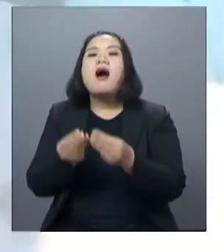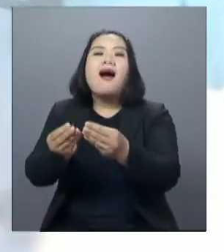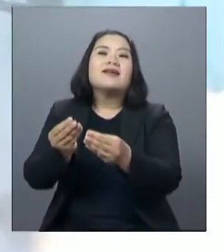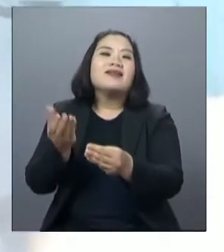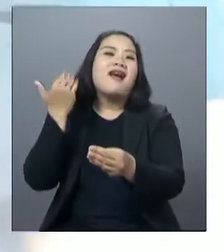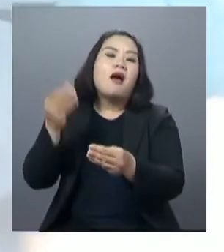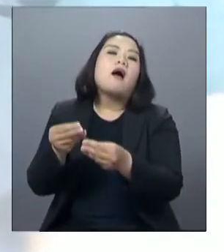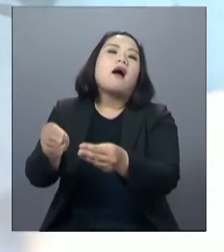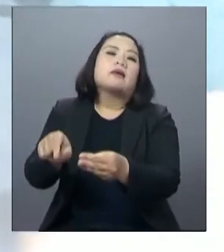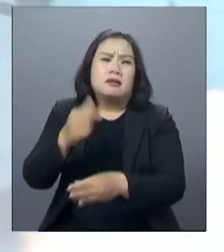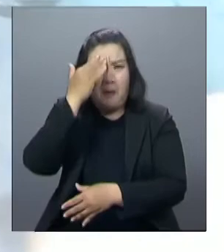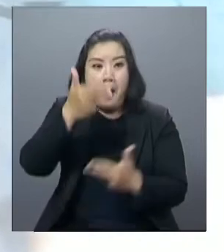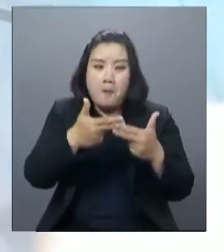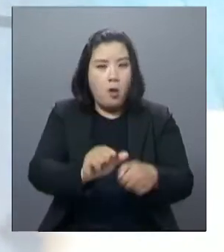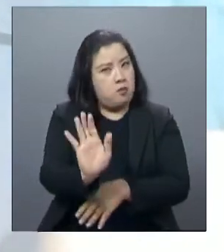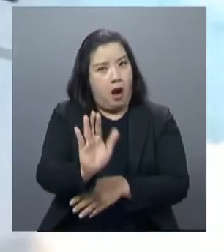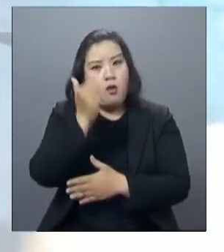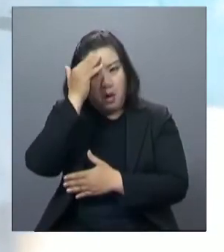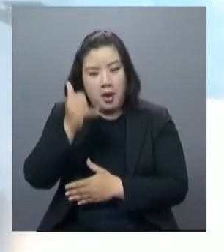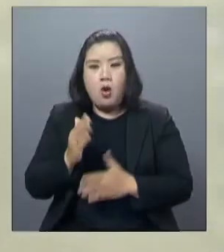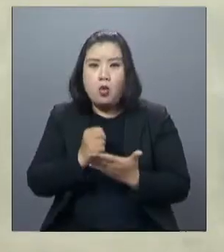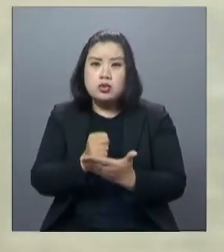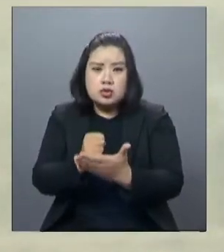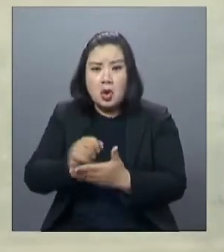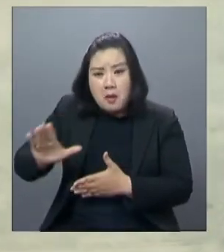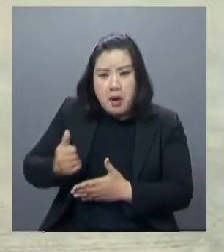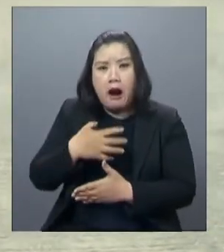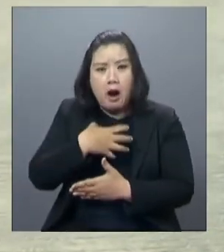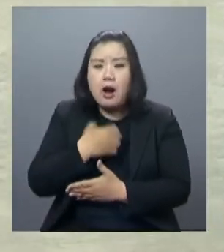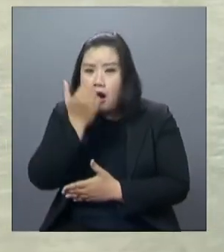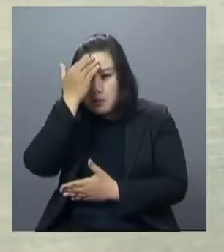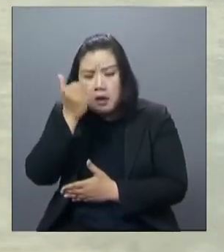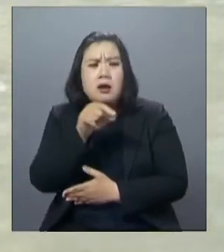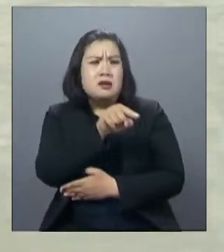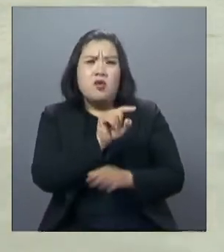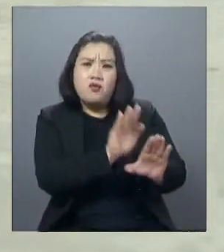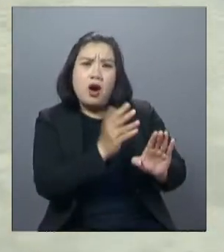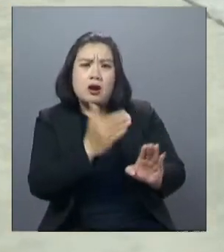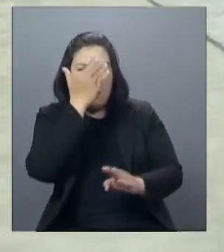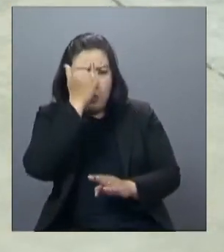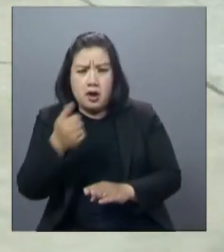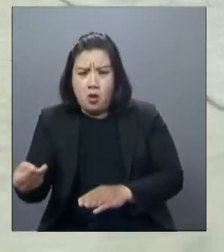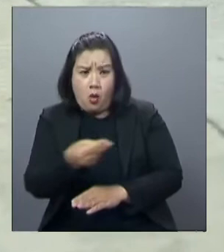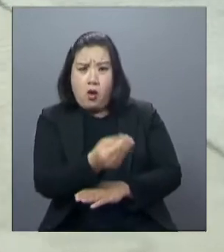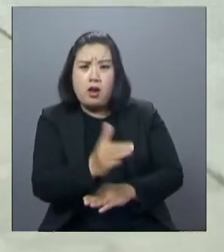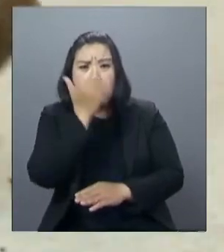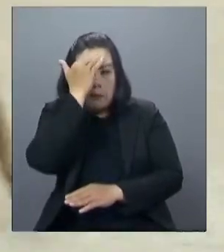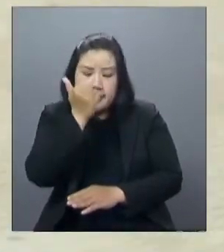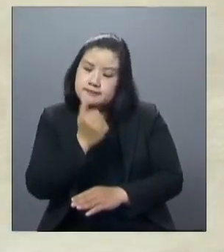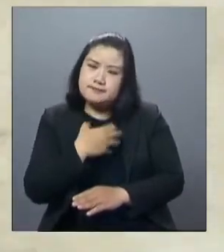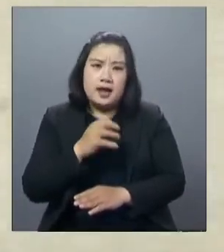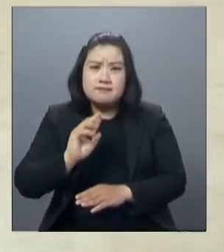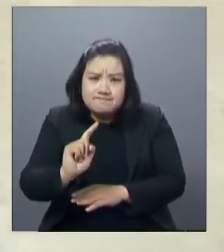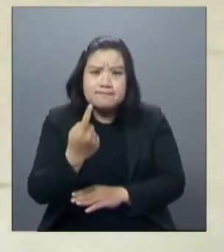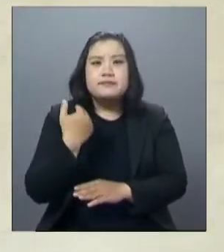พราะว่าคนที่ว่าเขาช่วยเหลือหมามาเขาก็หวังว่าหมาที่คนมาขอไปจะได้มีชีวิตใหม่ที่ดีช่